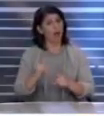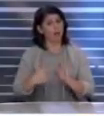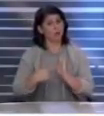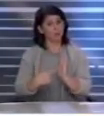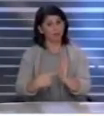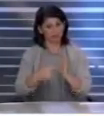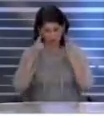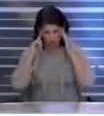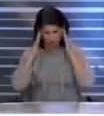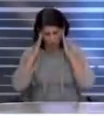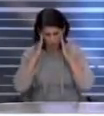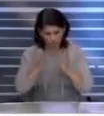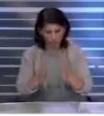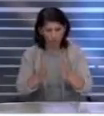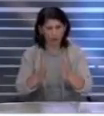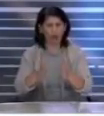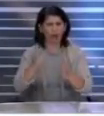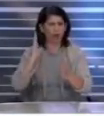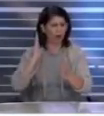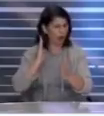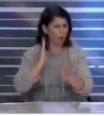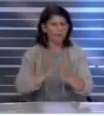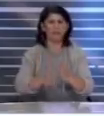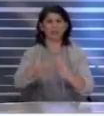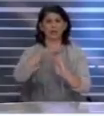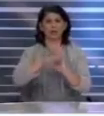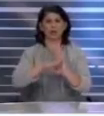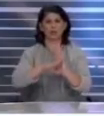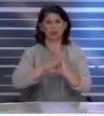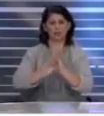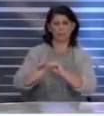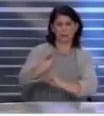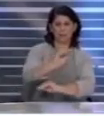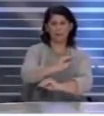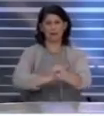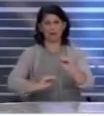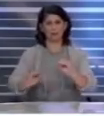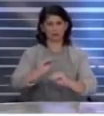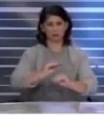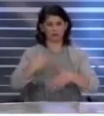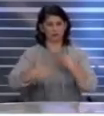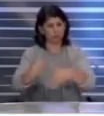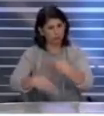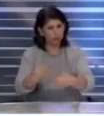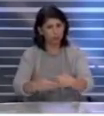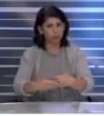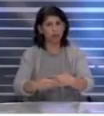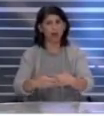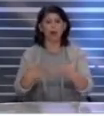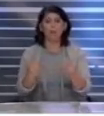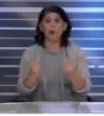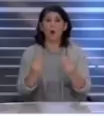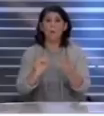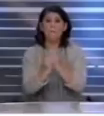την προσήλωσή της απερίφραστα στα προγράμματα αναπροσαρμογής και δρομολόγησε μια ολόκληρη πανοπλία από